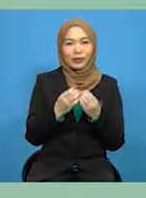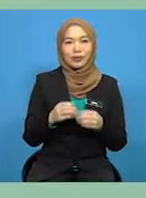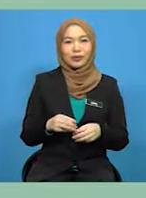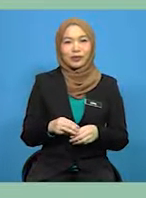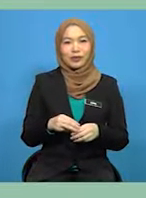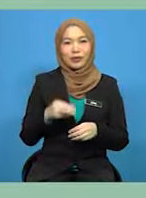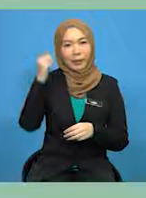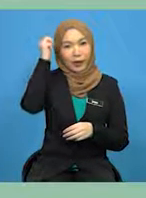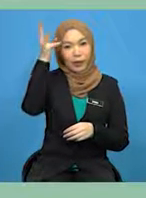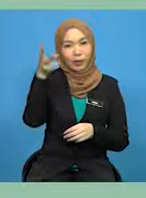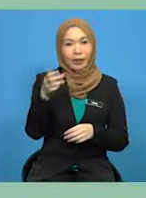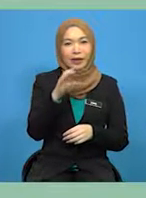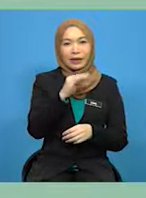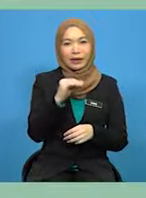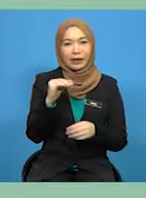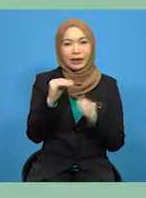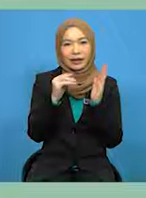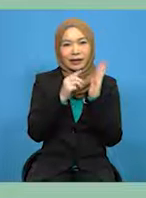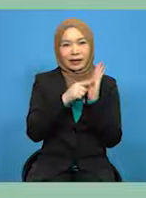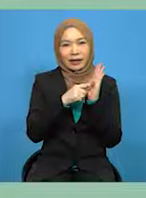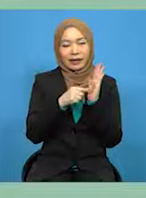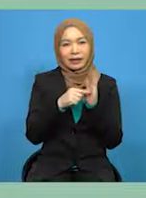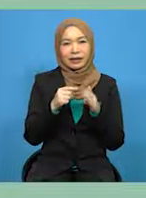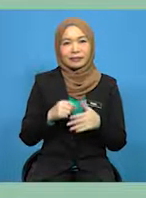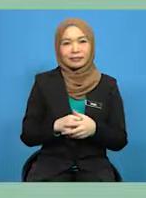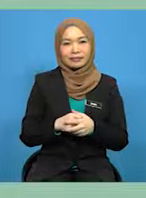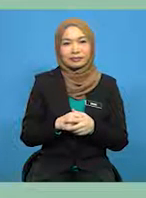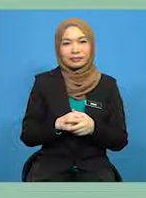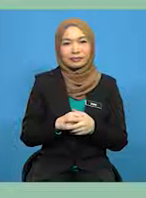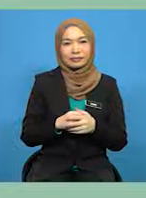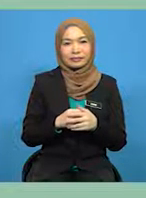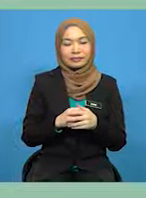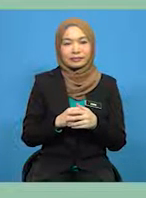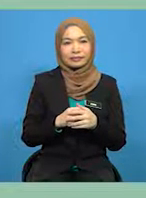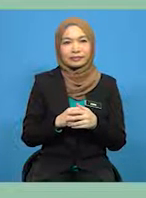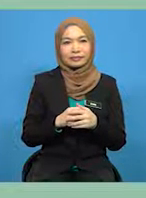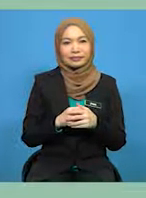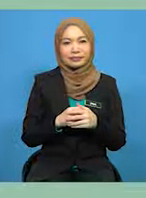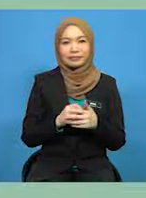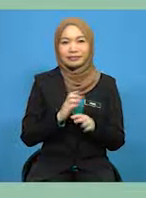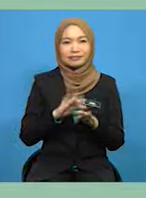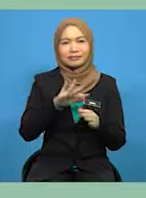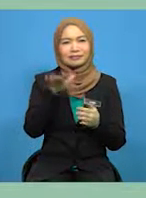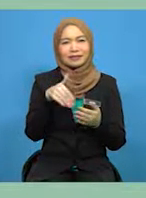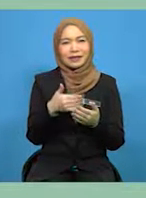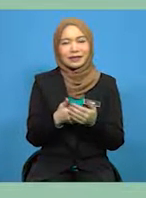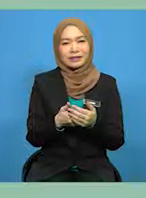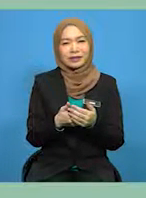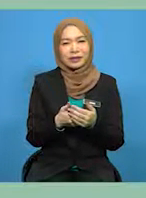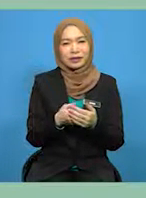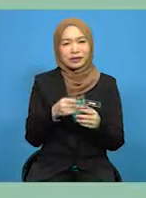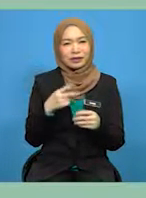dan data. Tidak semua kegiatan ekonomi direkodkan dengan baik. Oleh